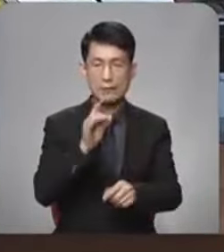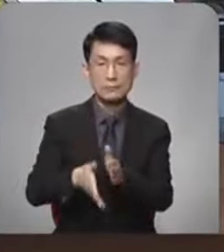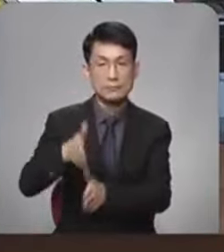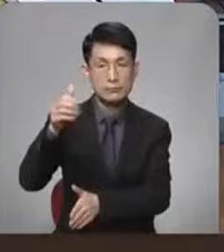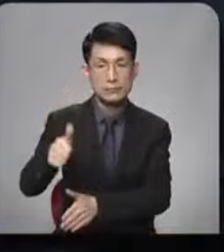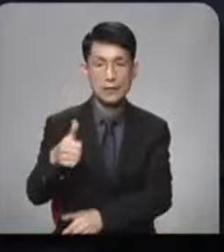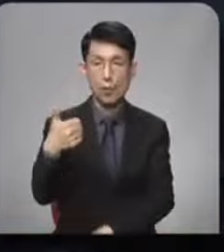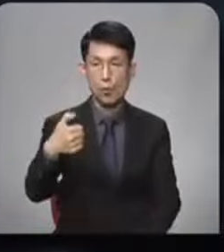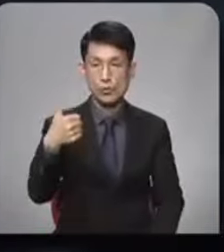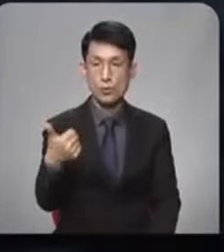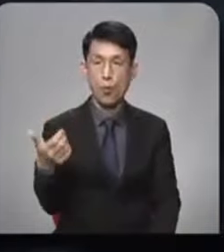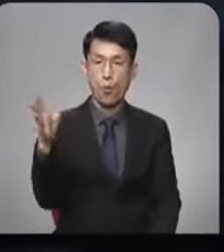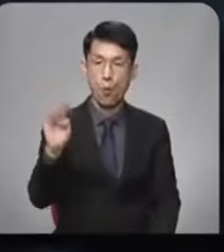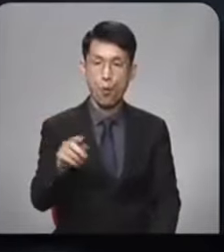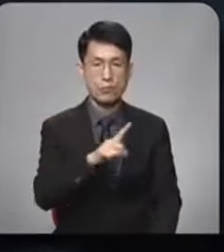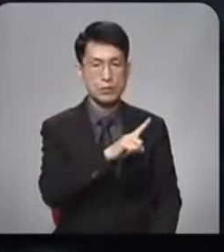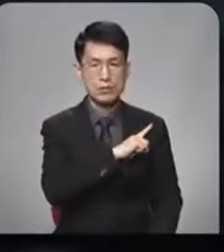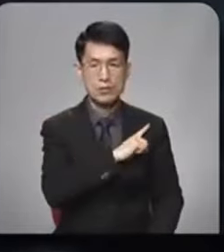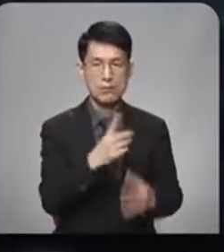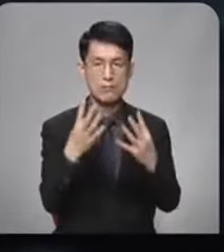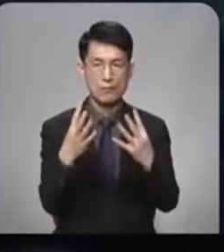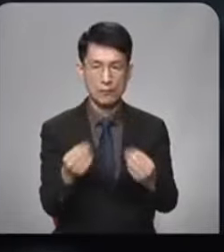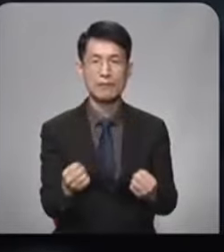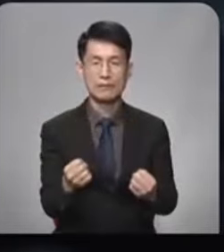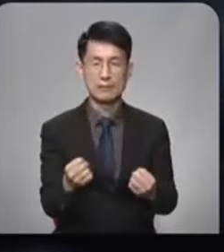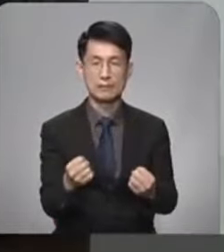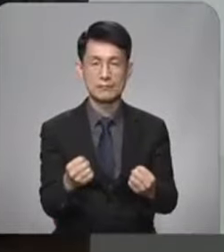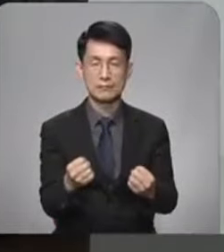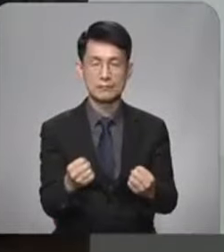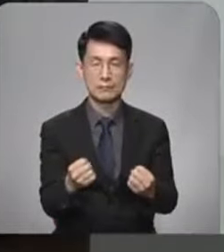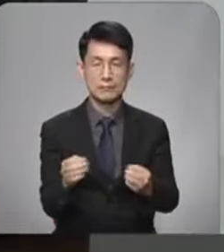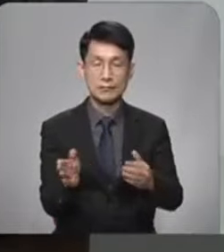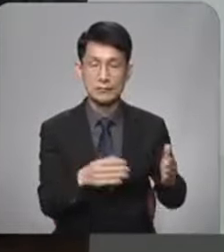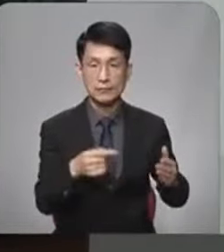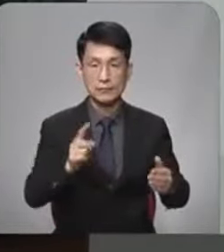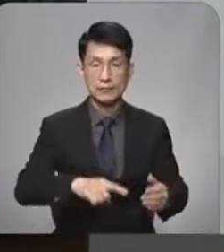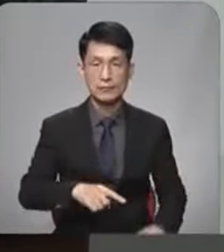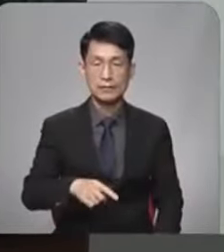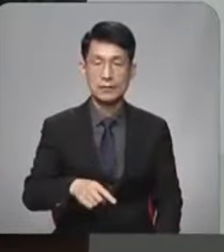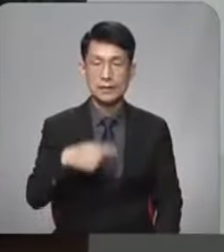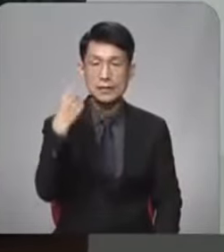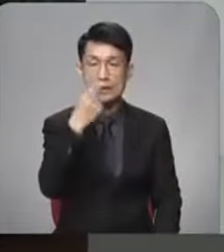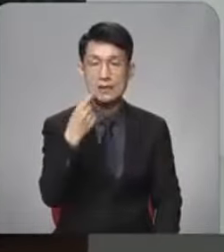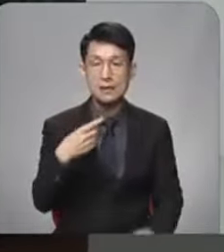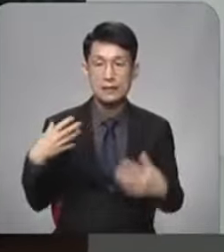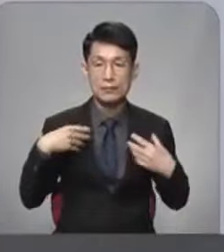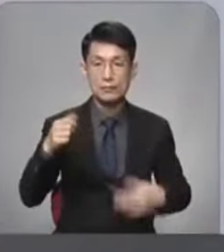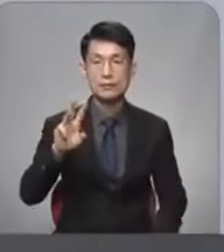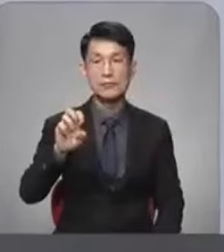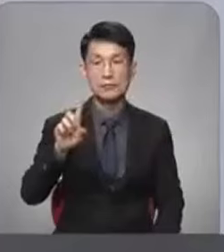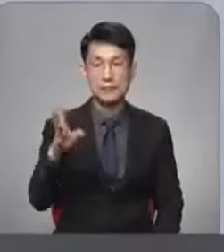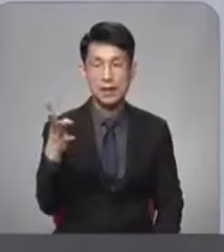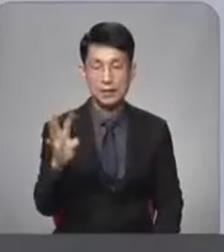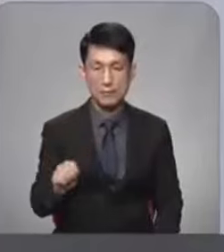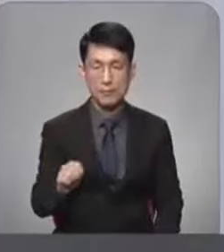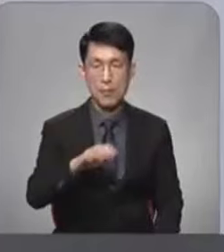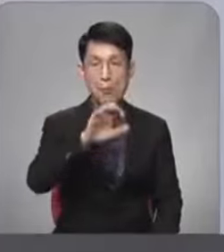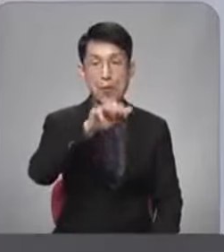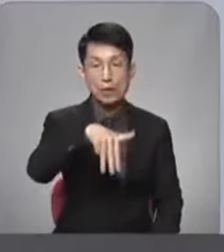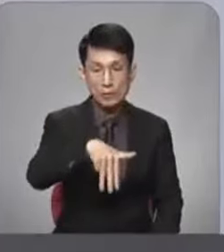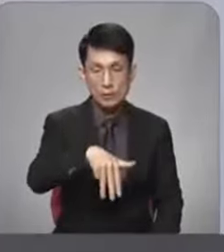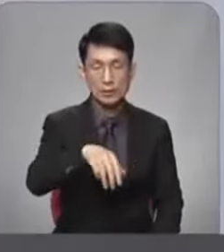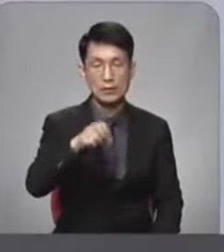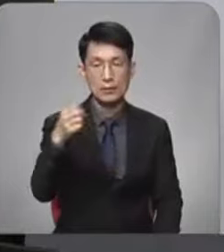강릉시장이 55억 원을 신고해 최고 재력가로 꼽혔습니다. 이어 서흥원 양구 군수가 33억 원, 심재국 평창